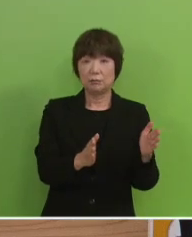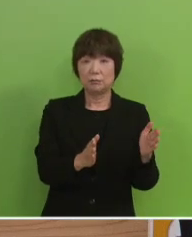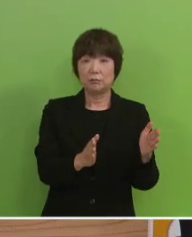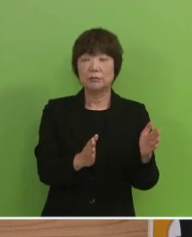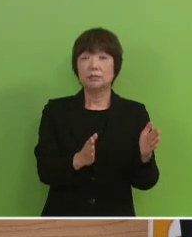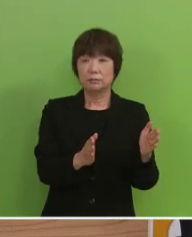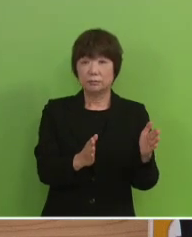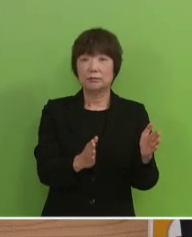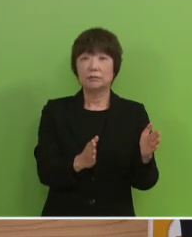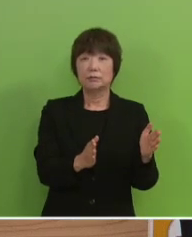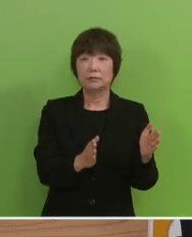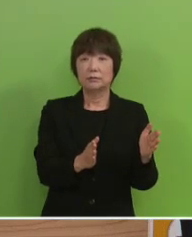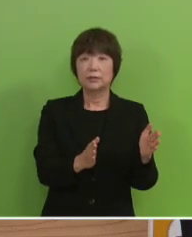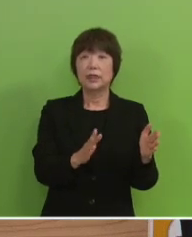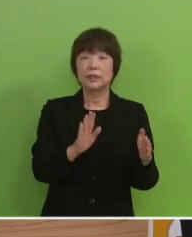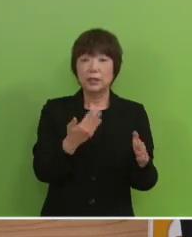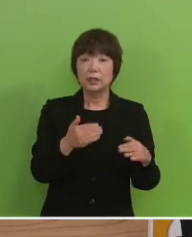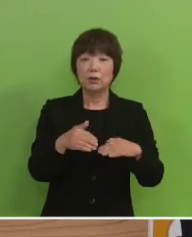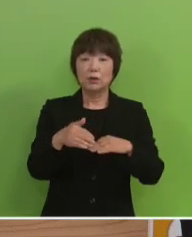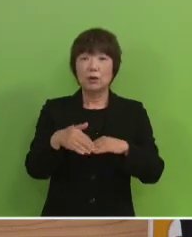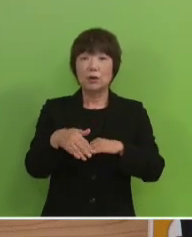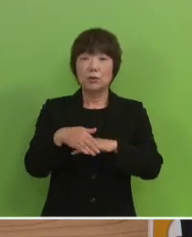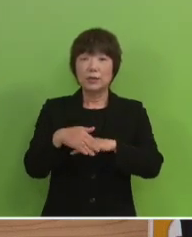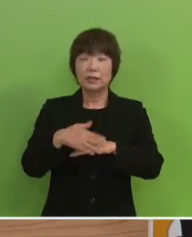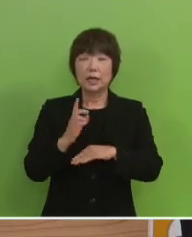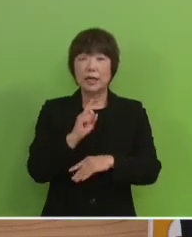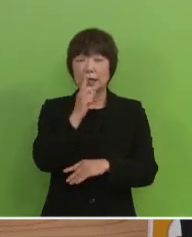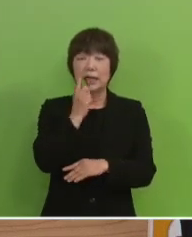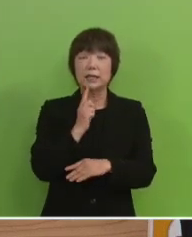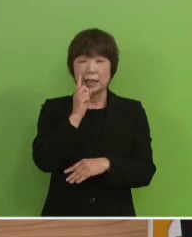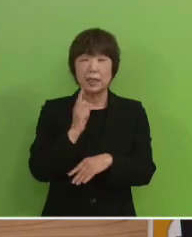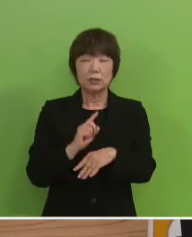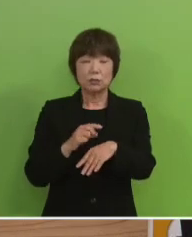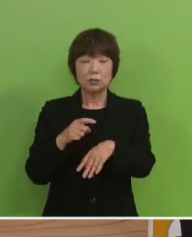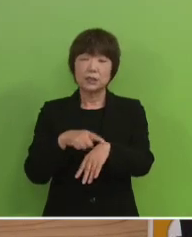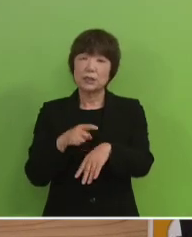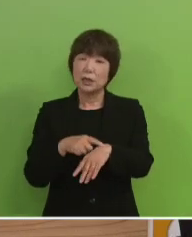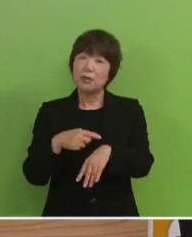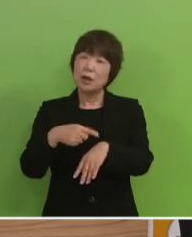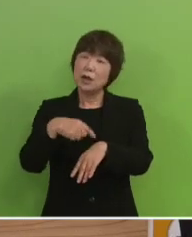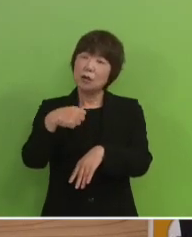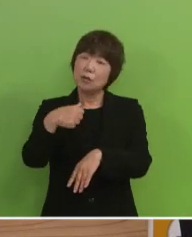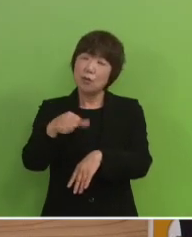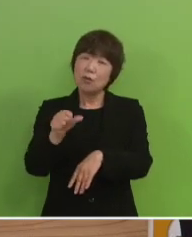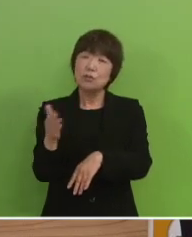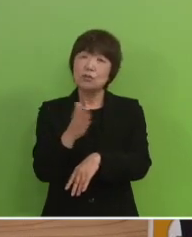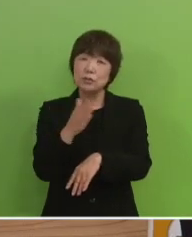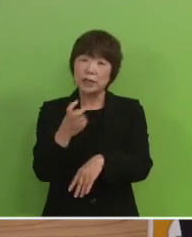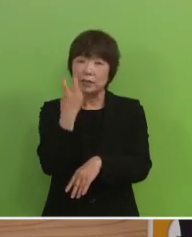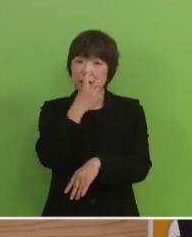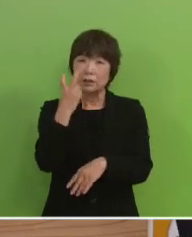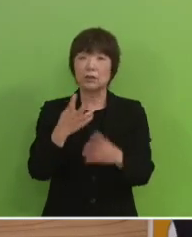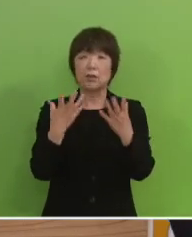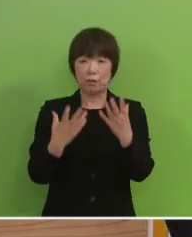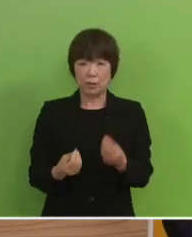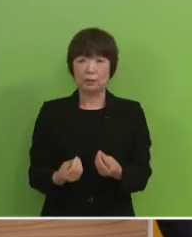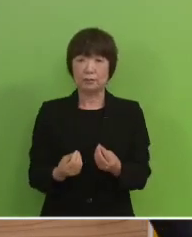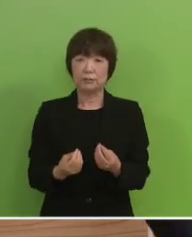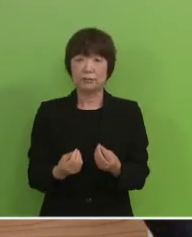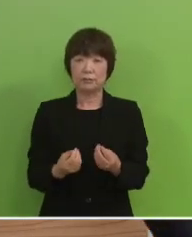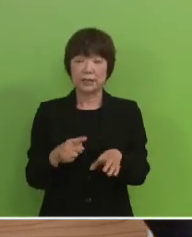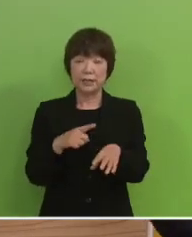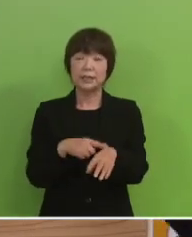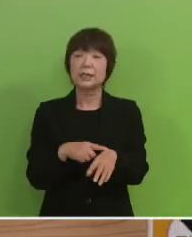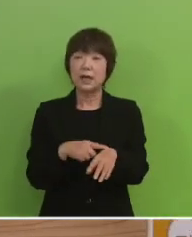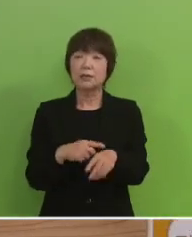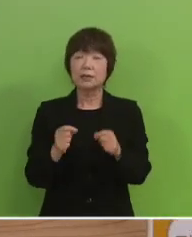まああの受付から減退最終までの時間は5分程度で終わっております時間